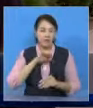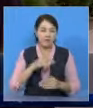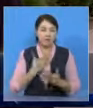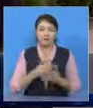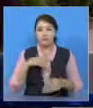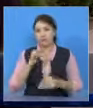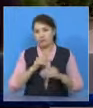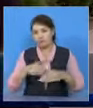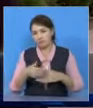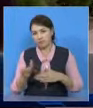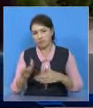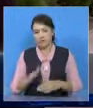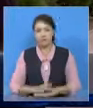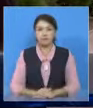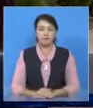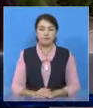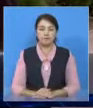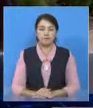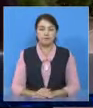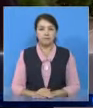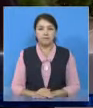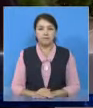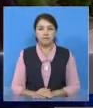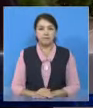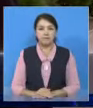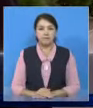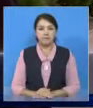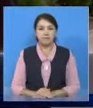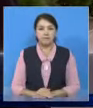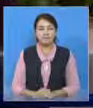и будут выпущены. Анастасия Евсеева, Амунжолайт Магомбетов, телеканал «Актобе».